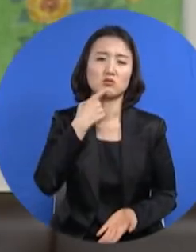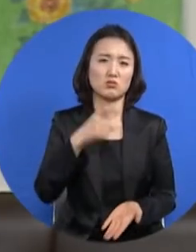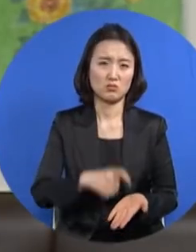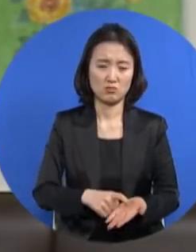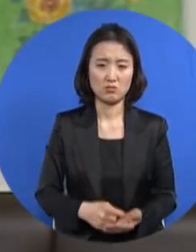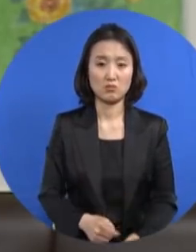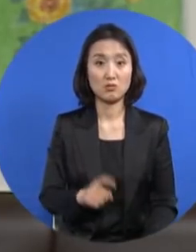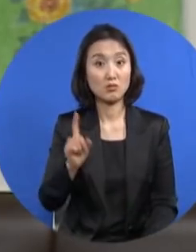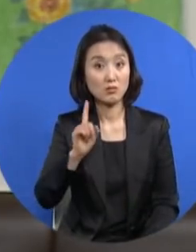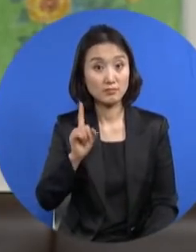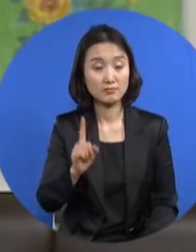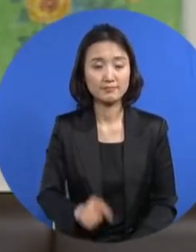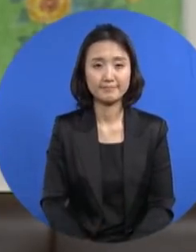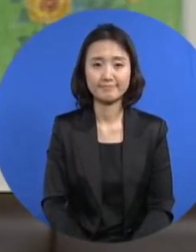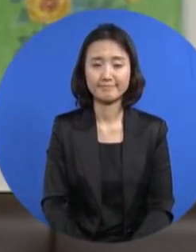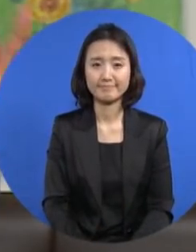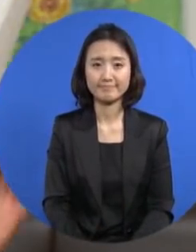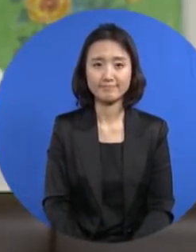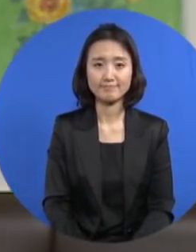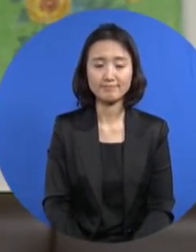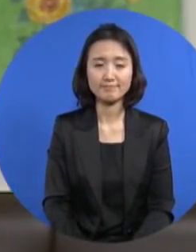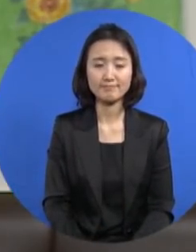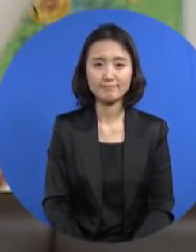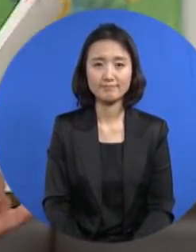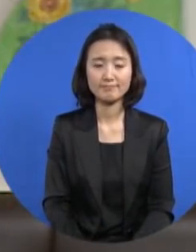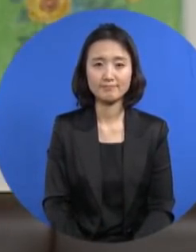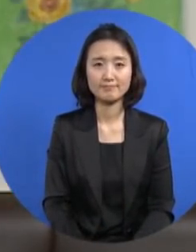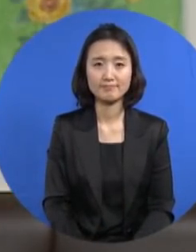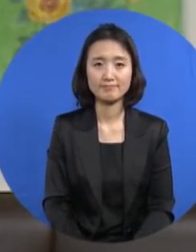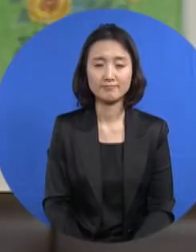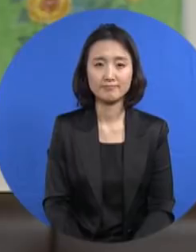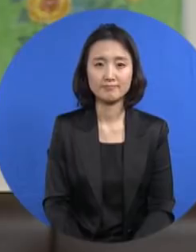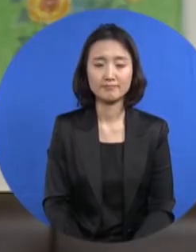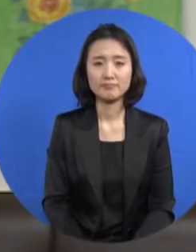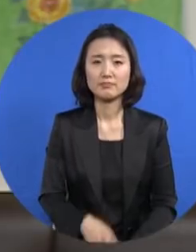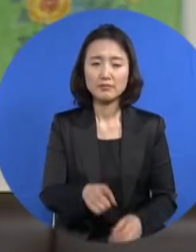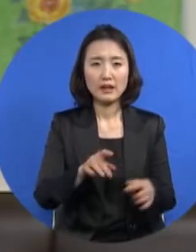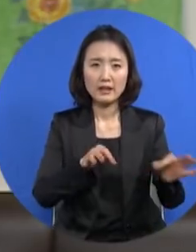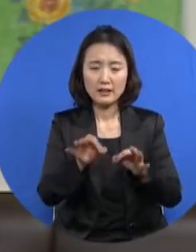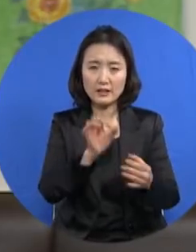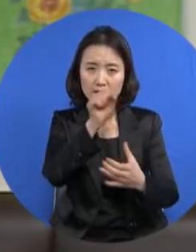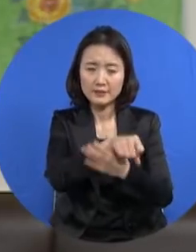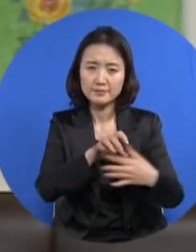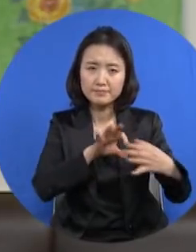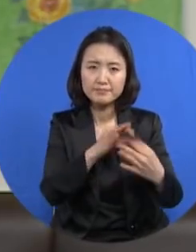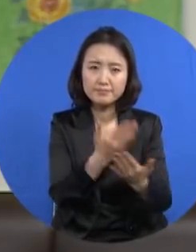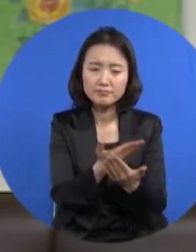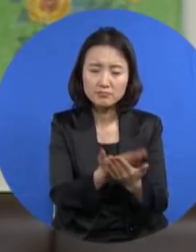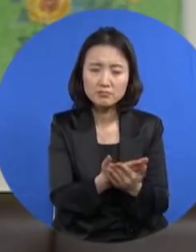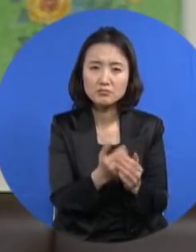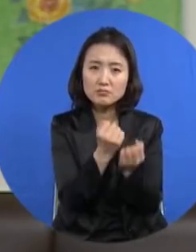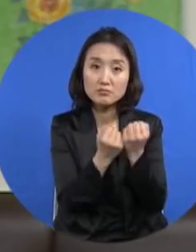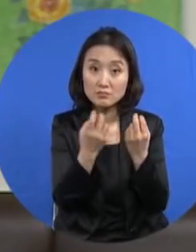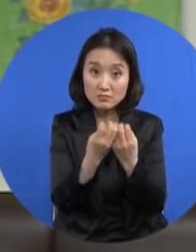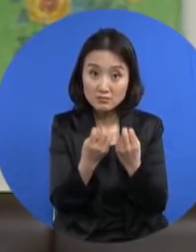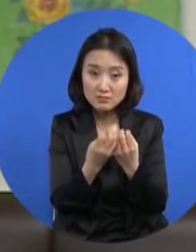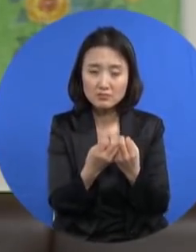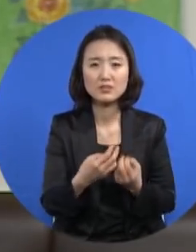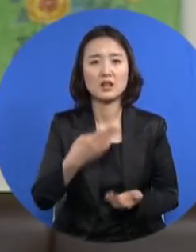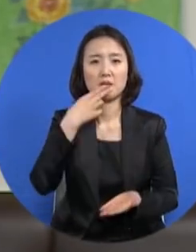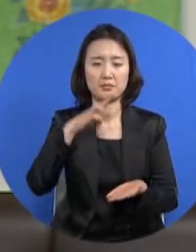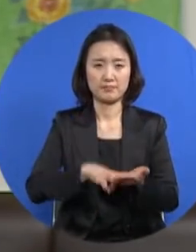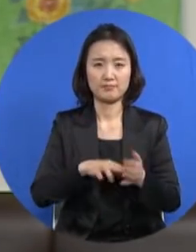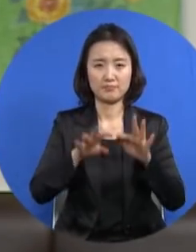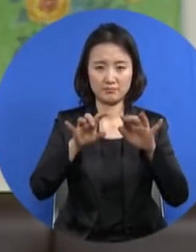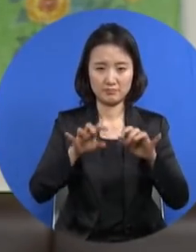어떻게 했을 것 같아요? 처음에 매장을 어떻게 오픈해달라고 슈퍼에 제안했을 것 같아요. 편지를 했어요. 3장짜리. 아주